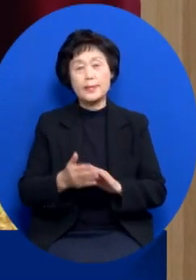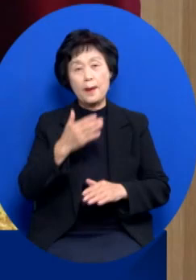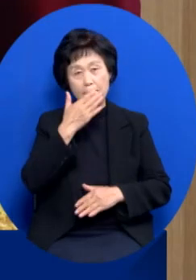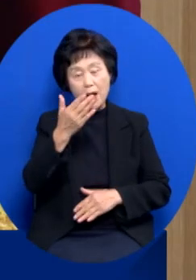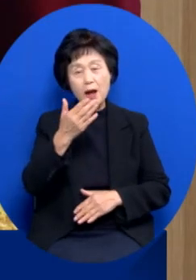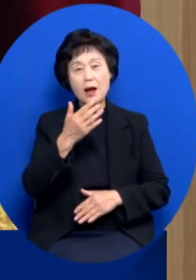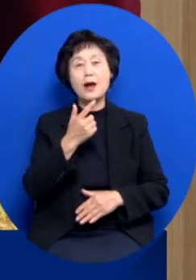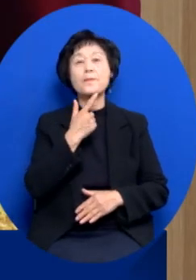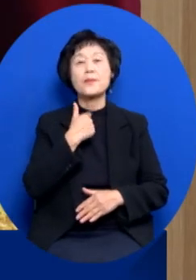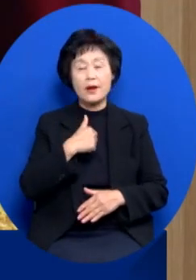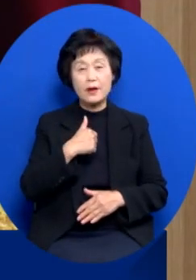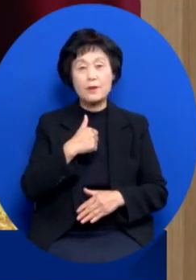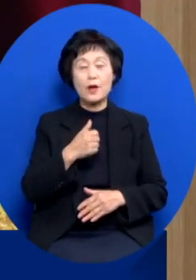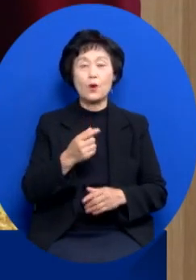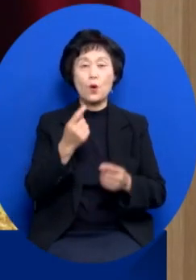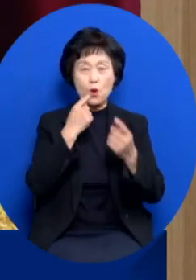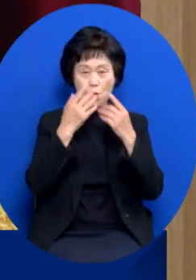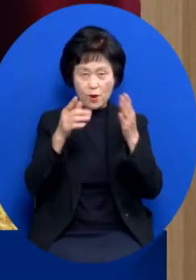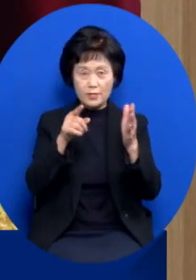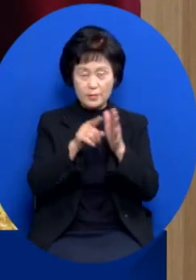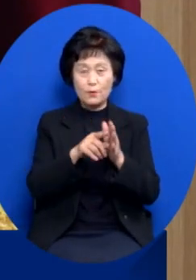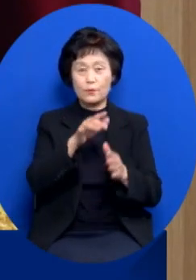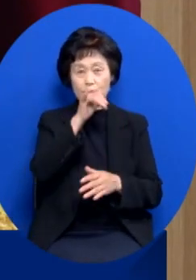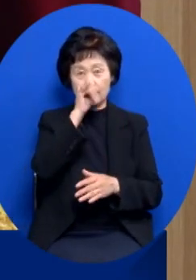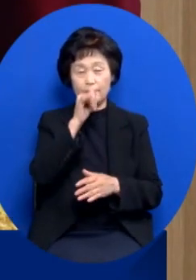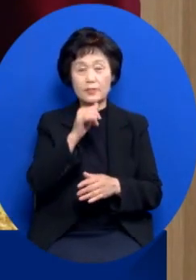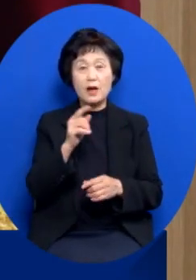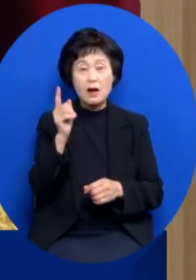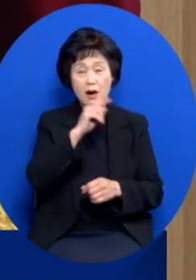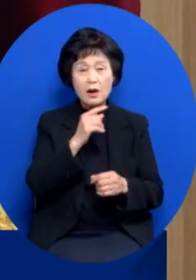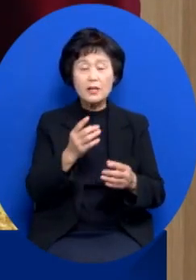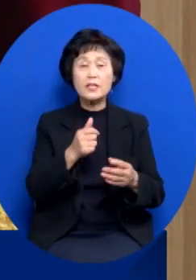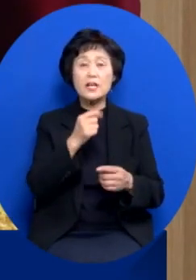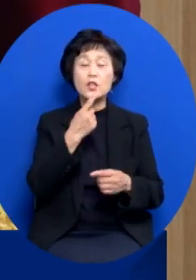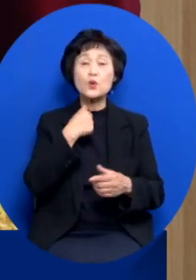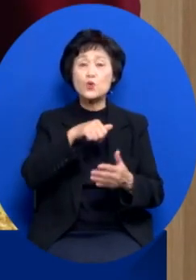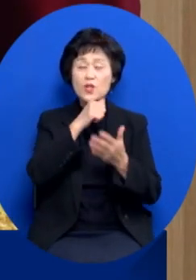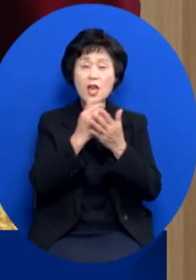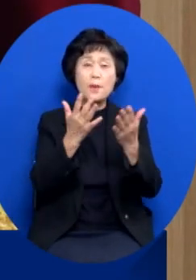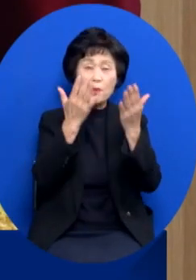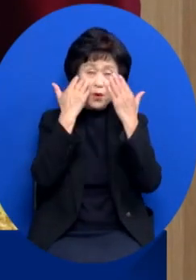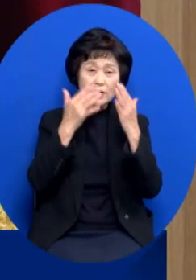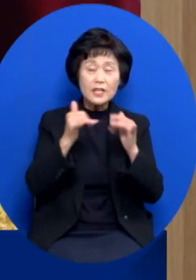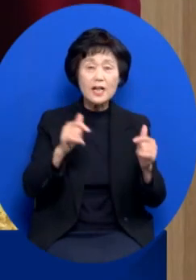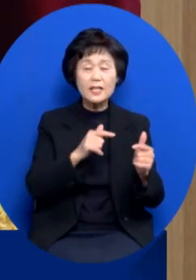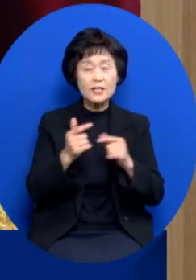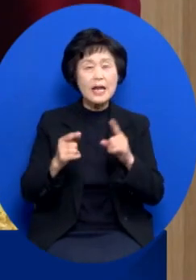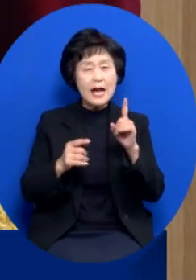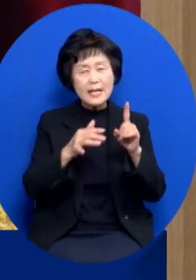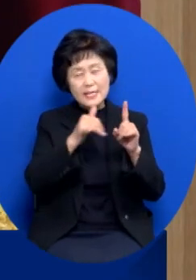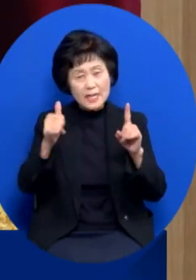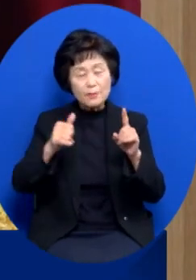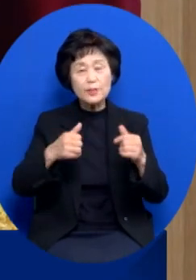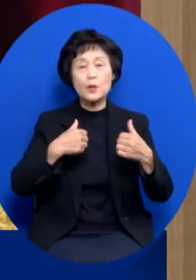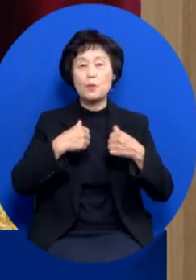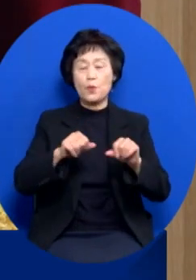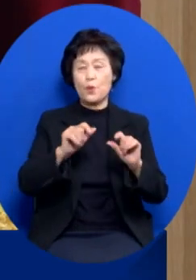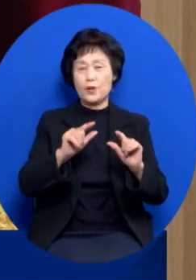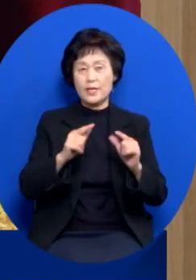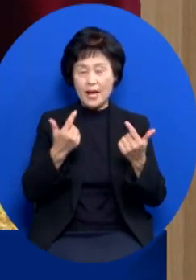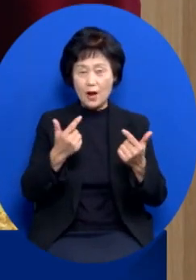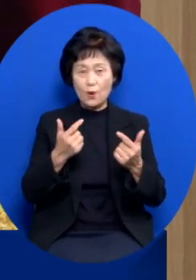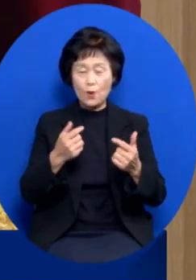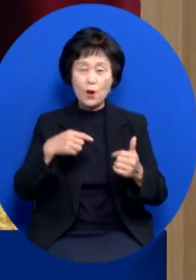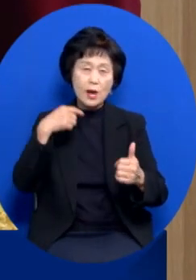경험했고 또 확신하고 있습니다. 그래서 그 어떤 수용자도 저희들이 포기하지 않고 교화할 때 다시